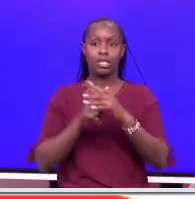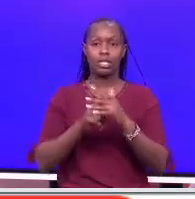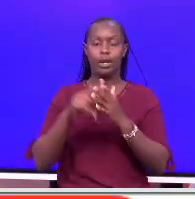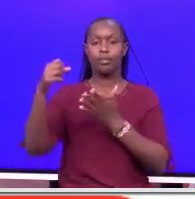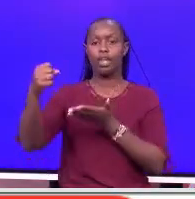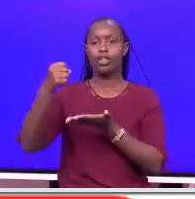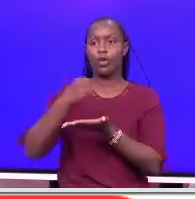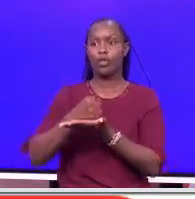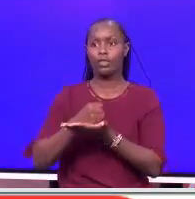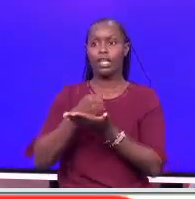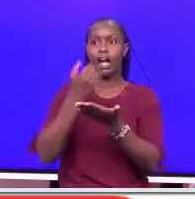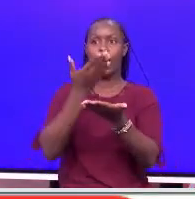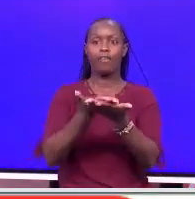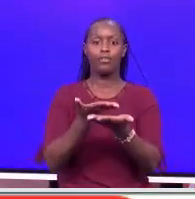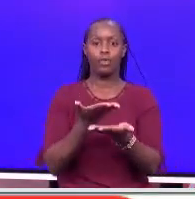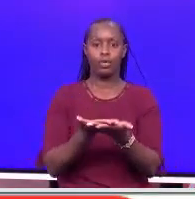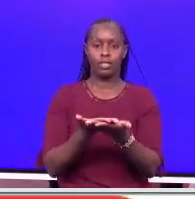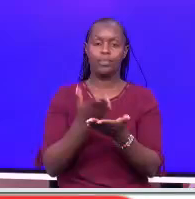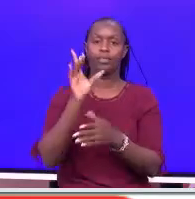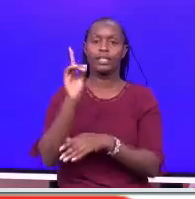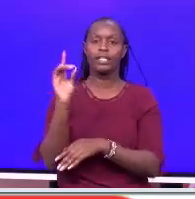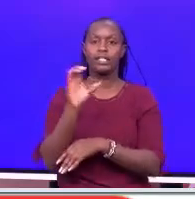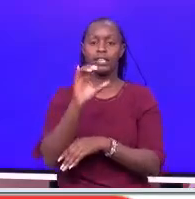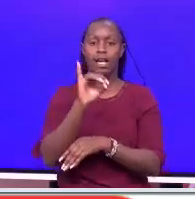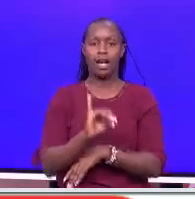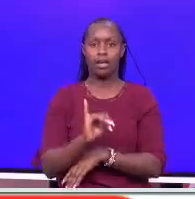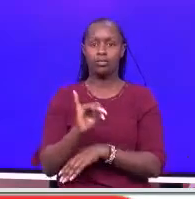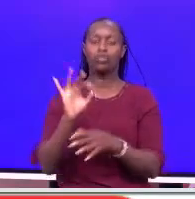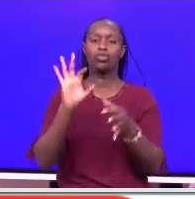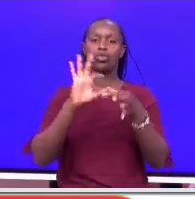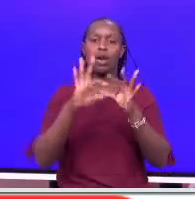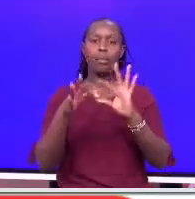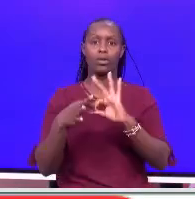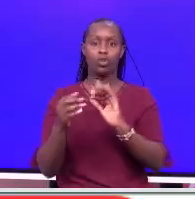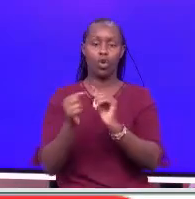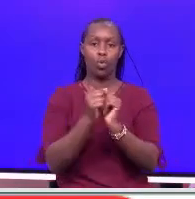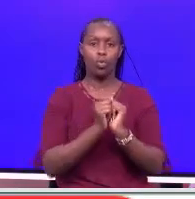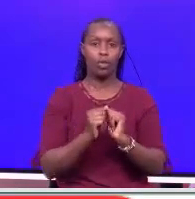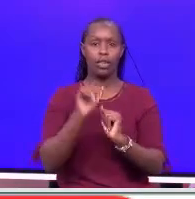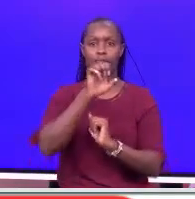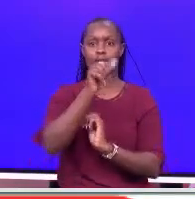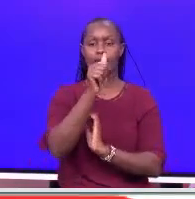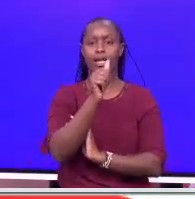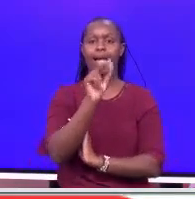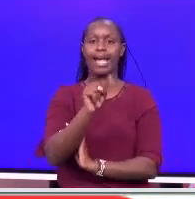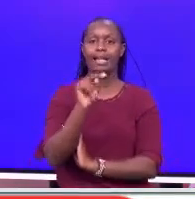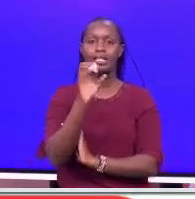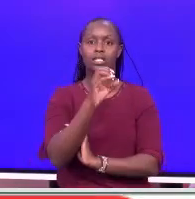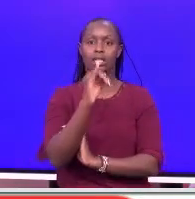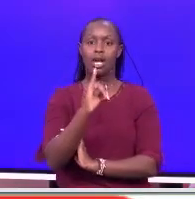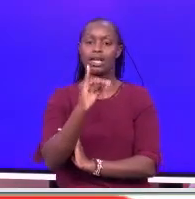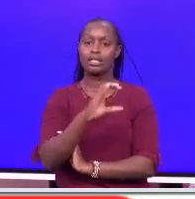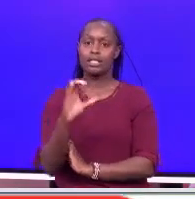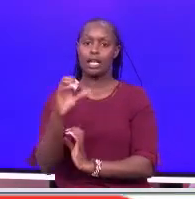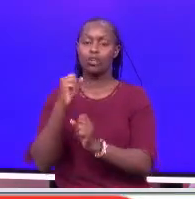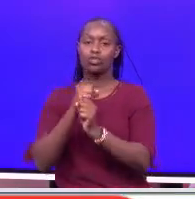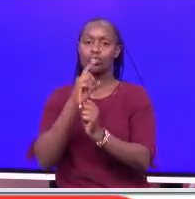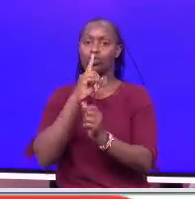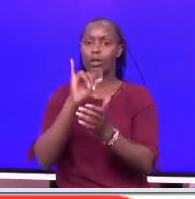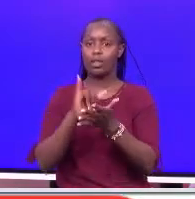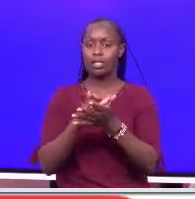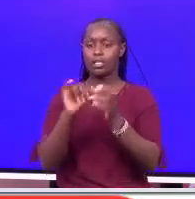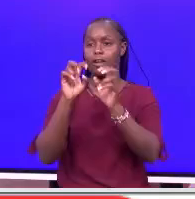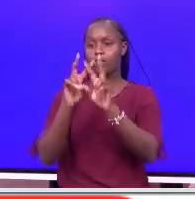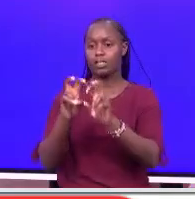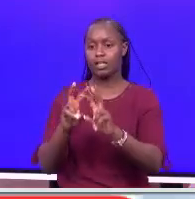wa mashtaka imeagiza idara ya DCI kwa kushirikiana na tume ya uwiano na utangamano wa kitaifa NCIC kufanya uchunguzi